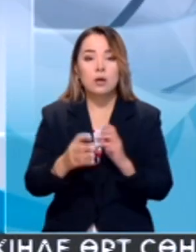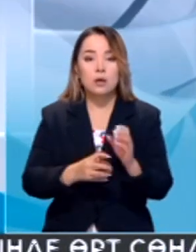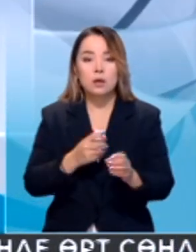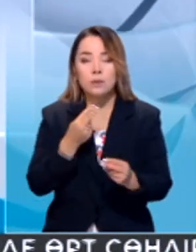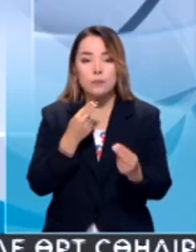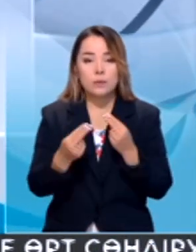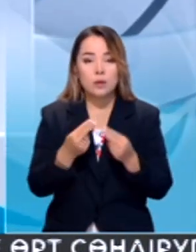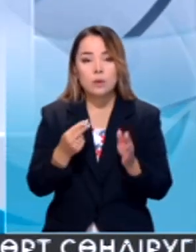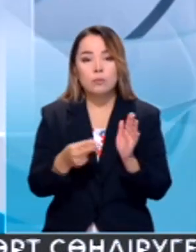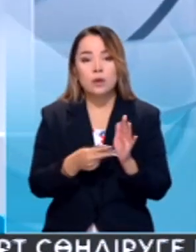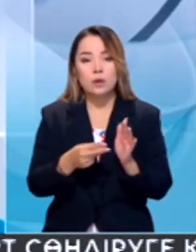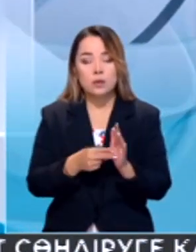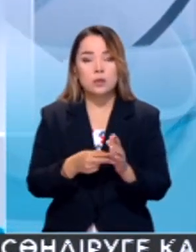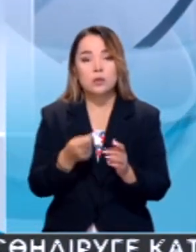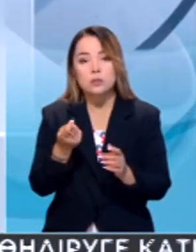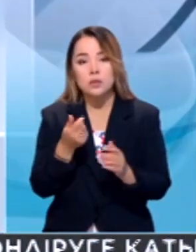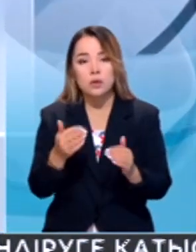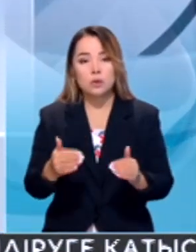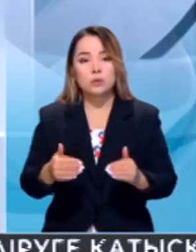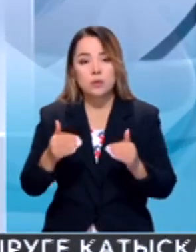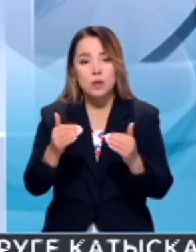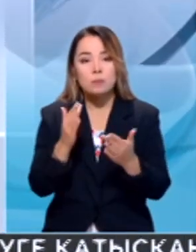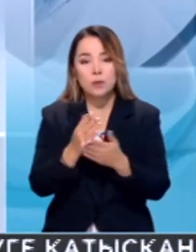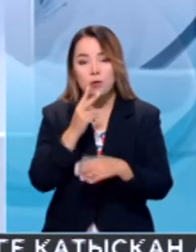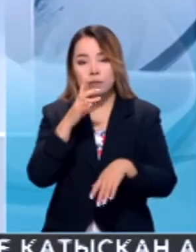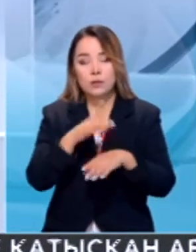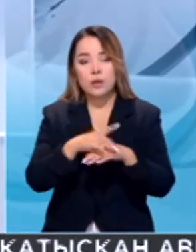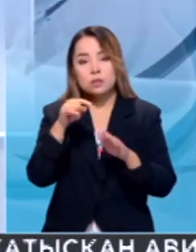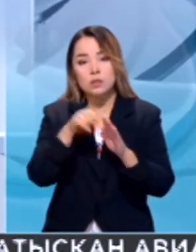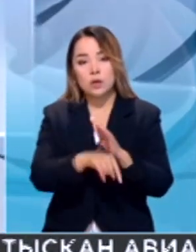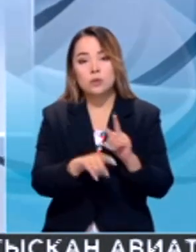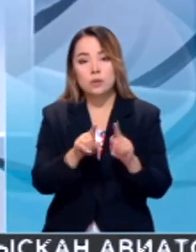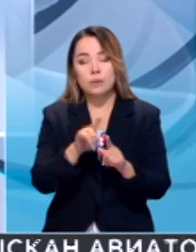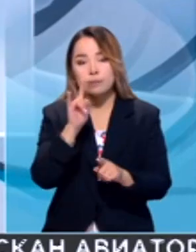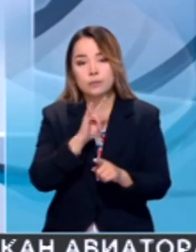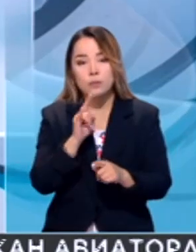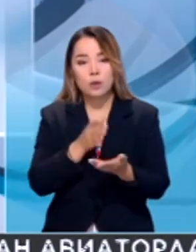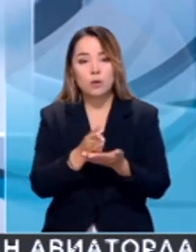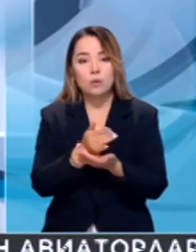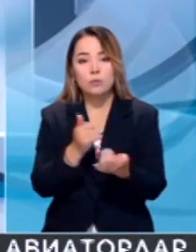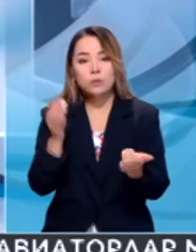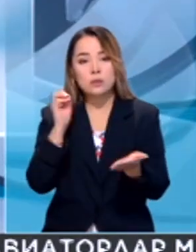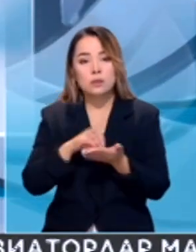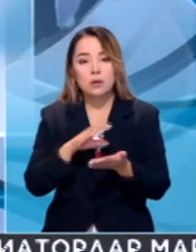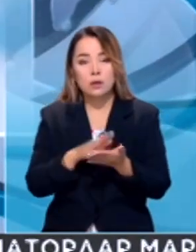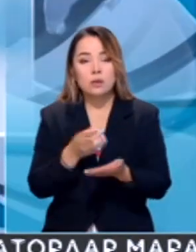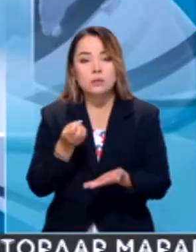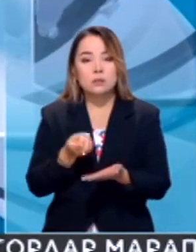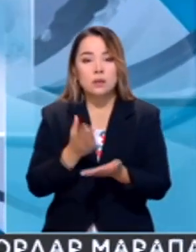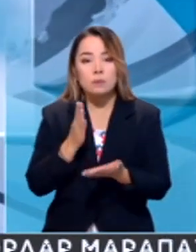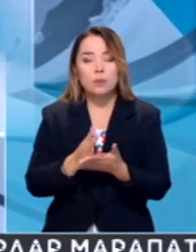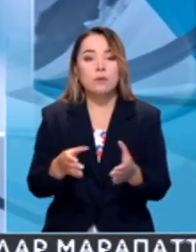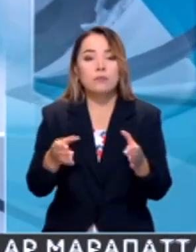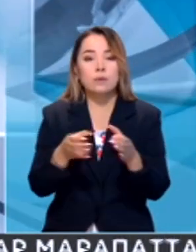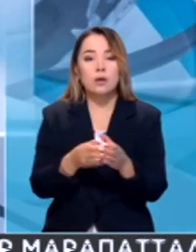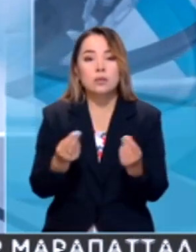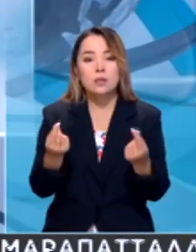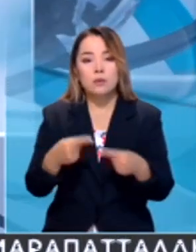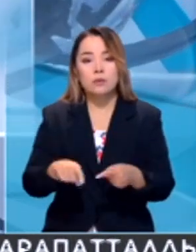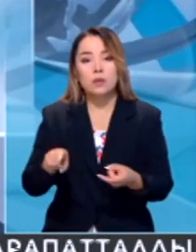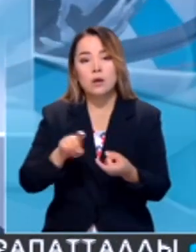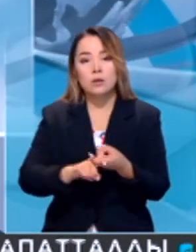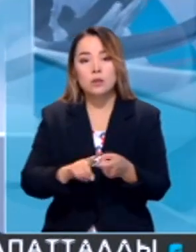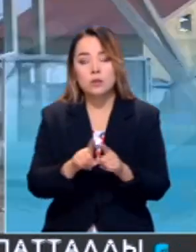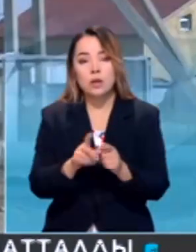азық-түлік бағасының сәл арзандау әсер етті. Ал ішкі факторларға келетін болсақ, жанар жағармай мен коммуналдық тарифтердің қымбаттауы секілді факторлар инфляцияға